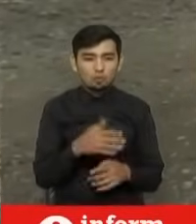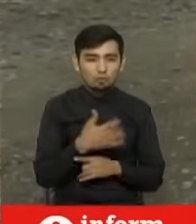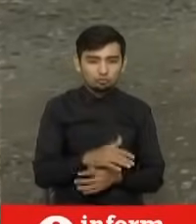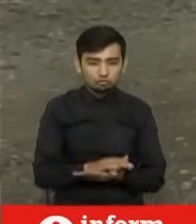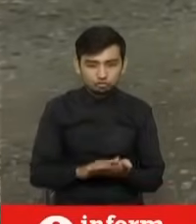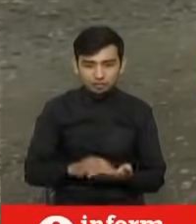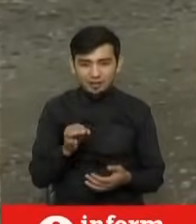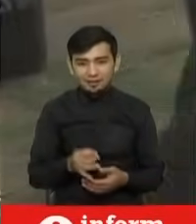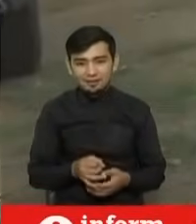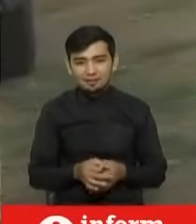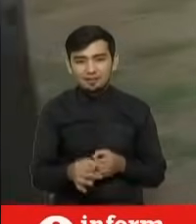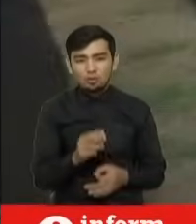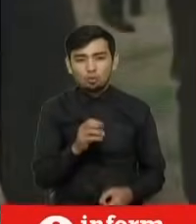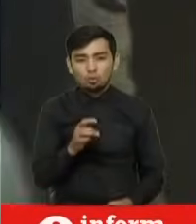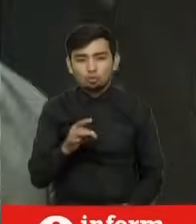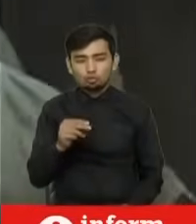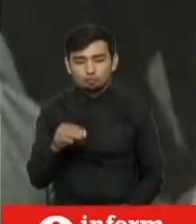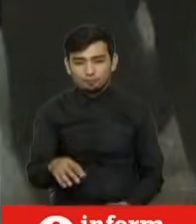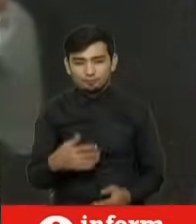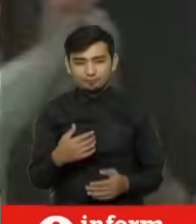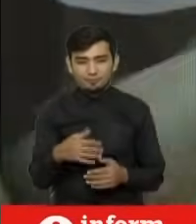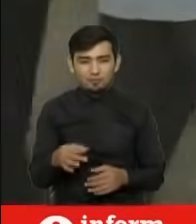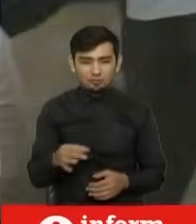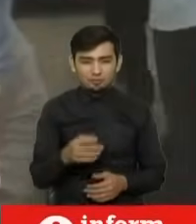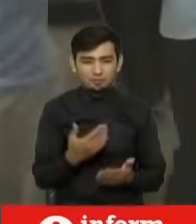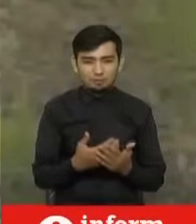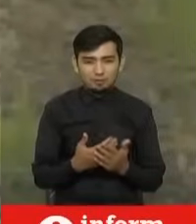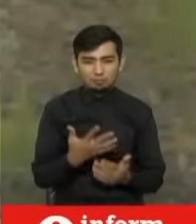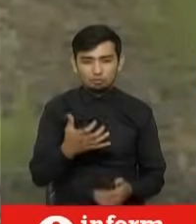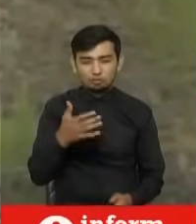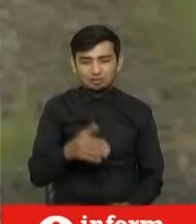Набережный рек села курчум было вывезено около полутон